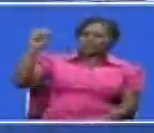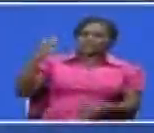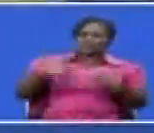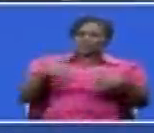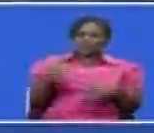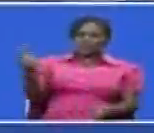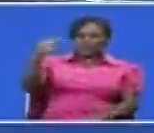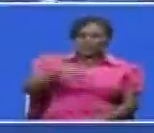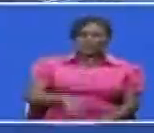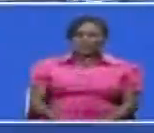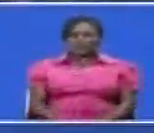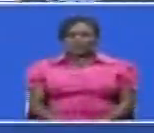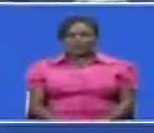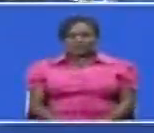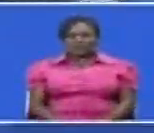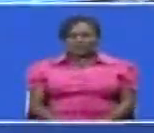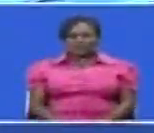mashuhuri.